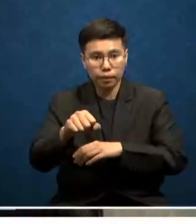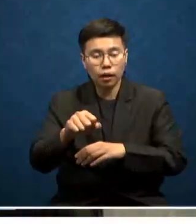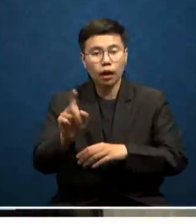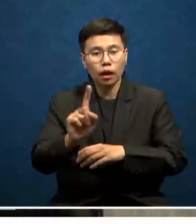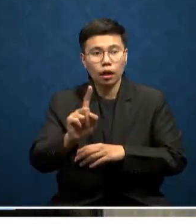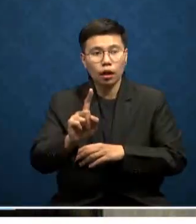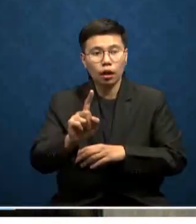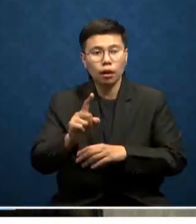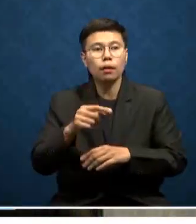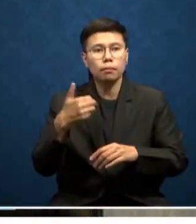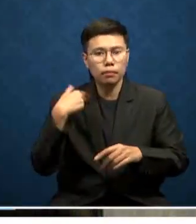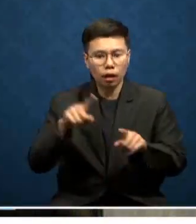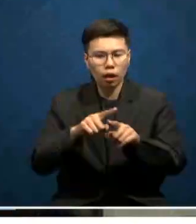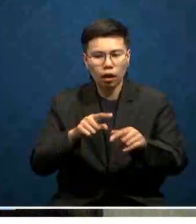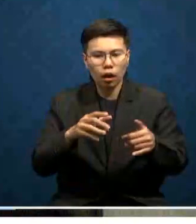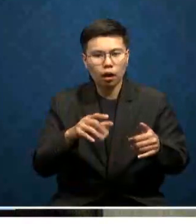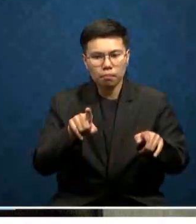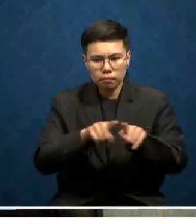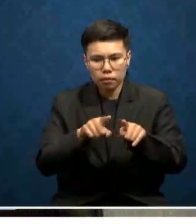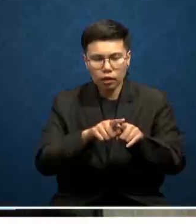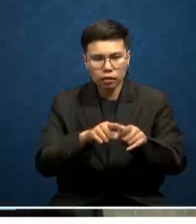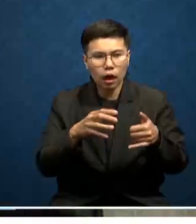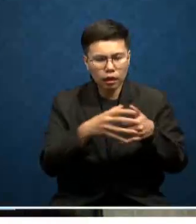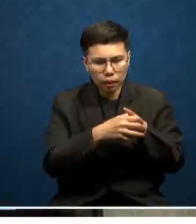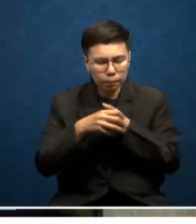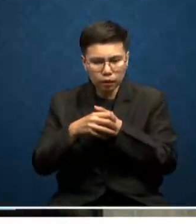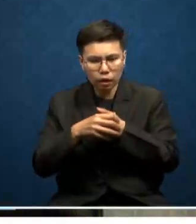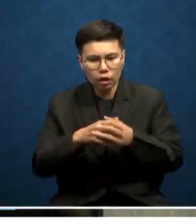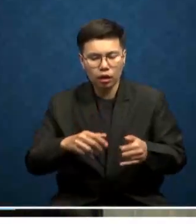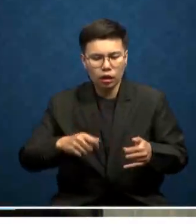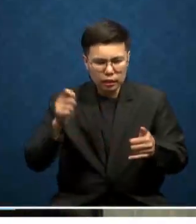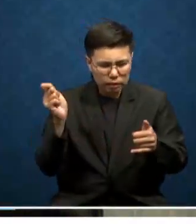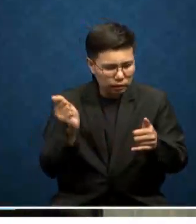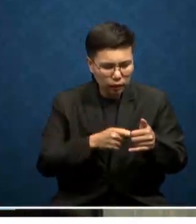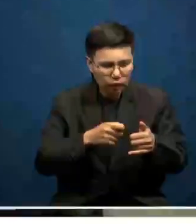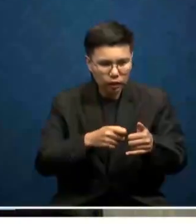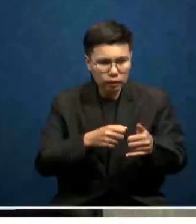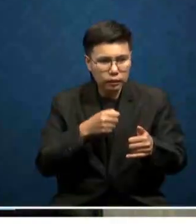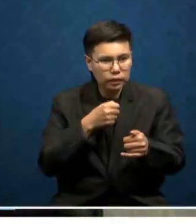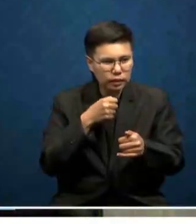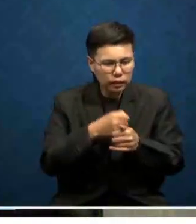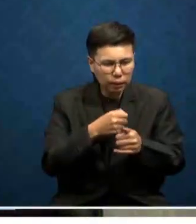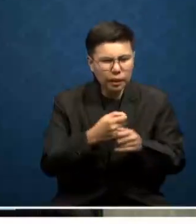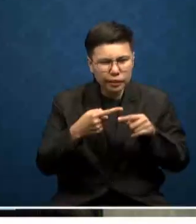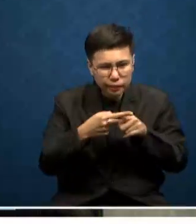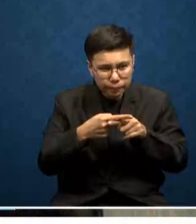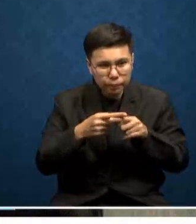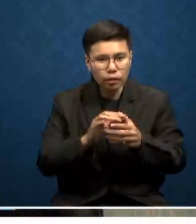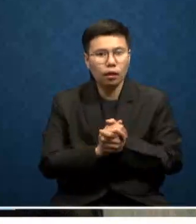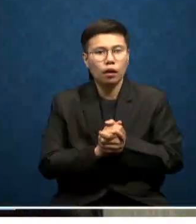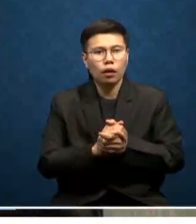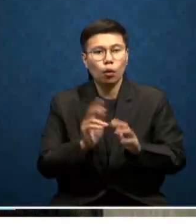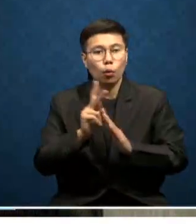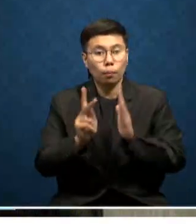อุ้มหายนะป้องกันและปราบปรามการทรมานแล้วก็การกระทำให้บุคคลสูญหายหรือที่เรียกกันทั่วไปว่ากฎหมายอุ้มห